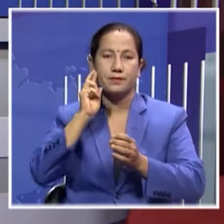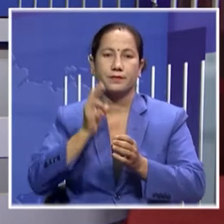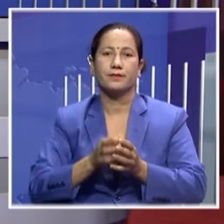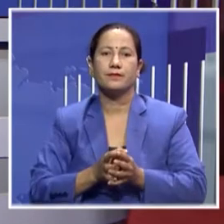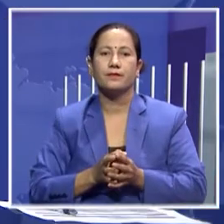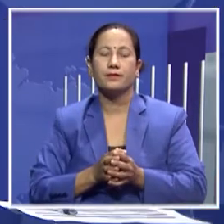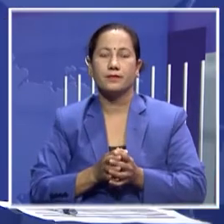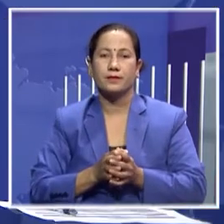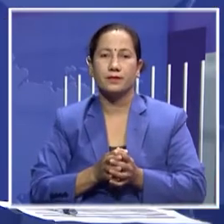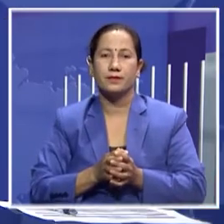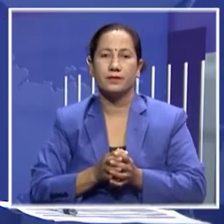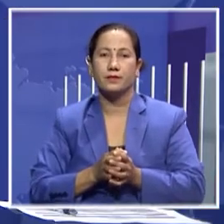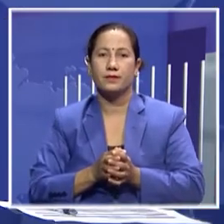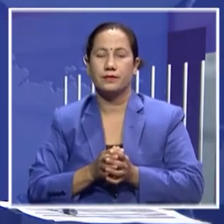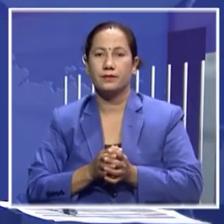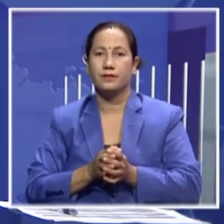रति बस्नेत।